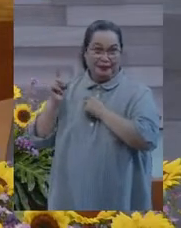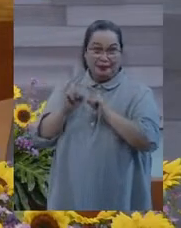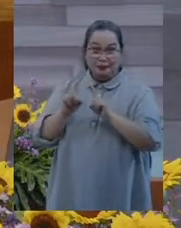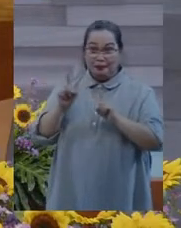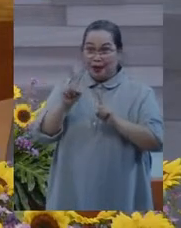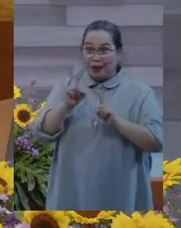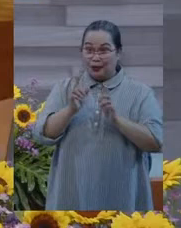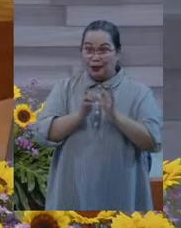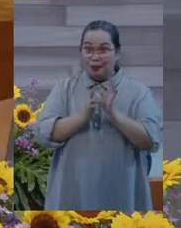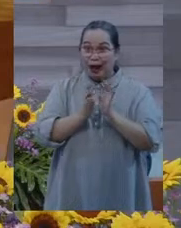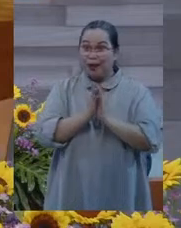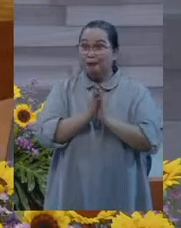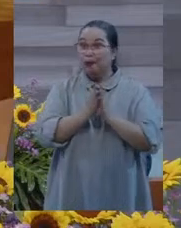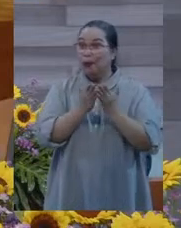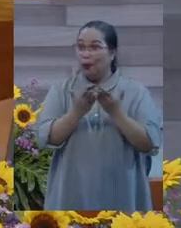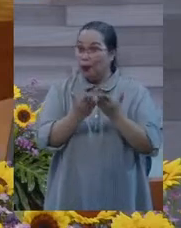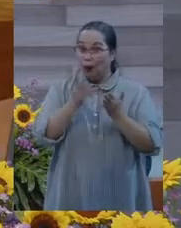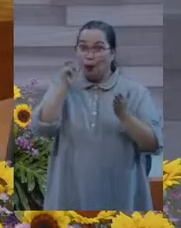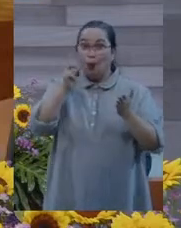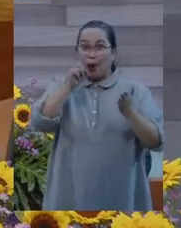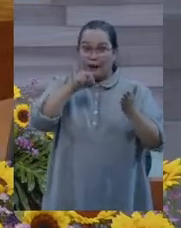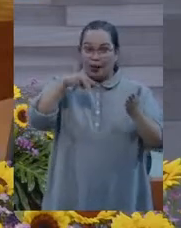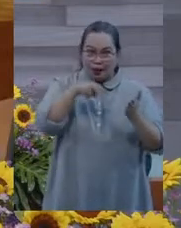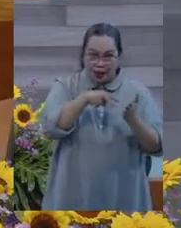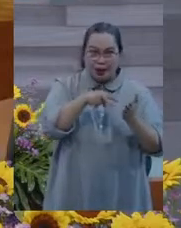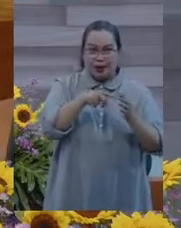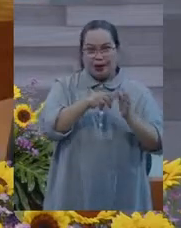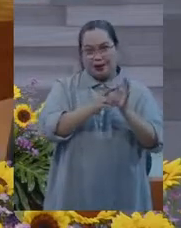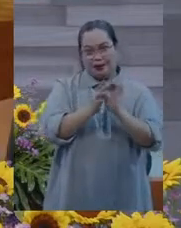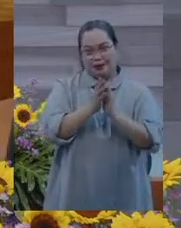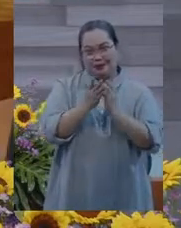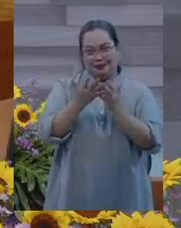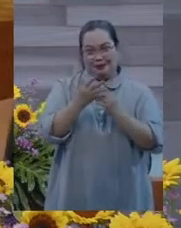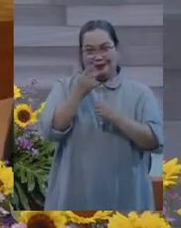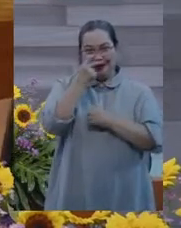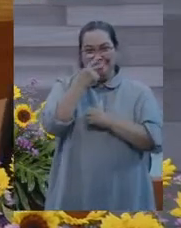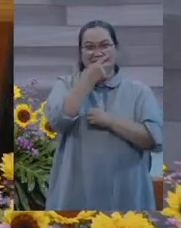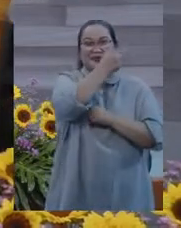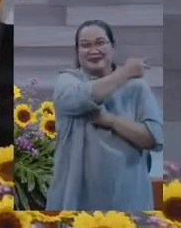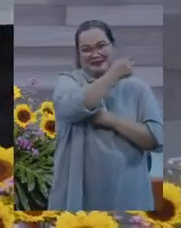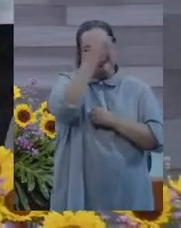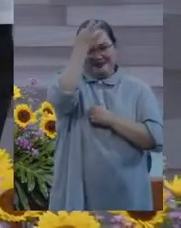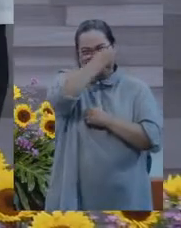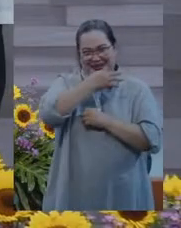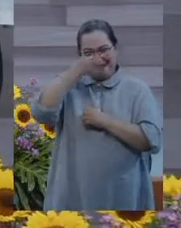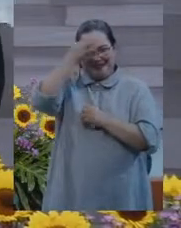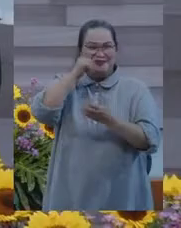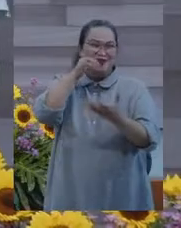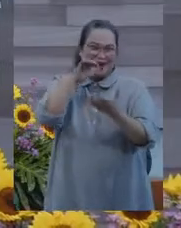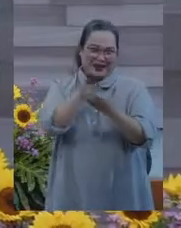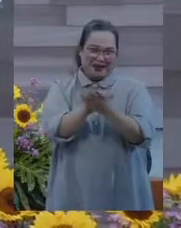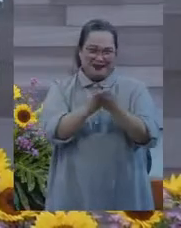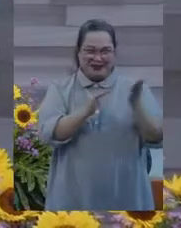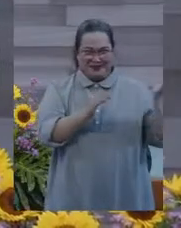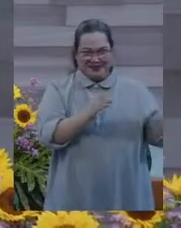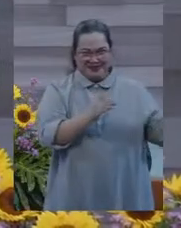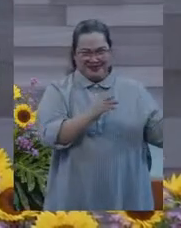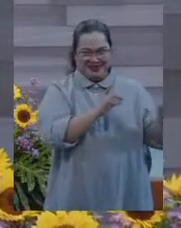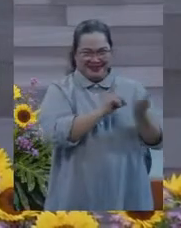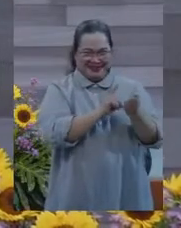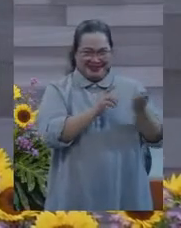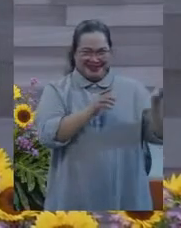Ang kaisa-isang ng vision na aking nakita ay yung vision ng aking asawa. Nung siya'y nagpakita sa